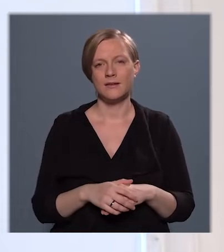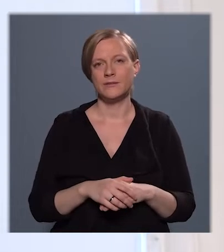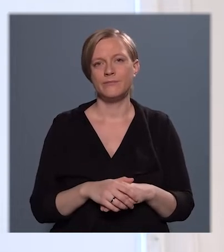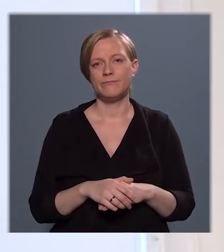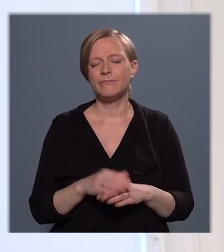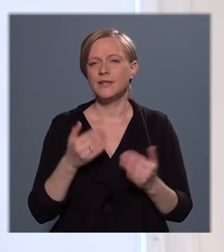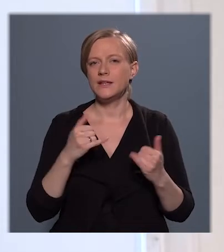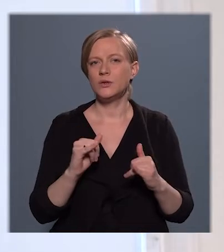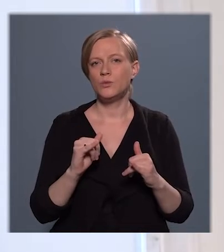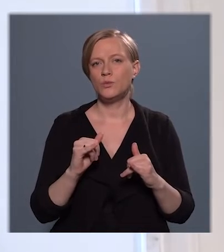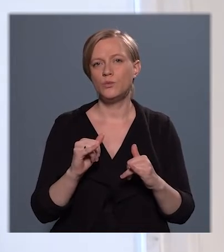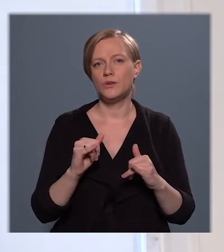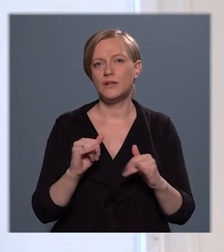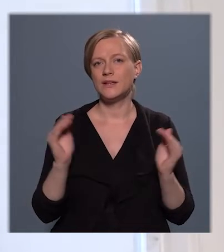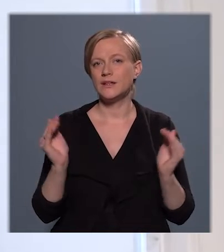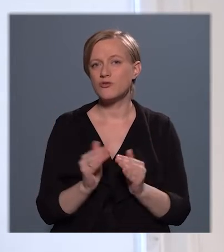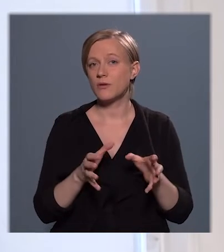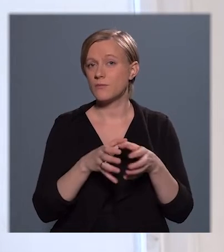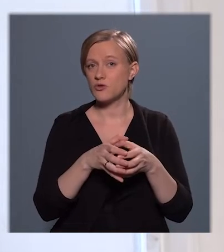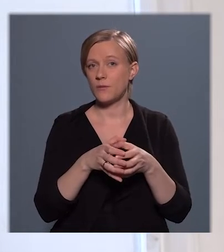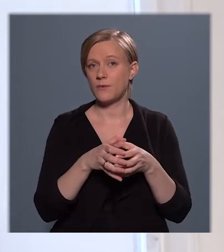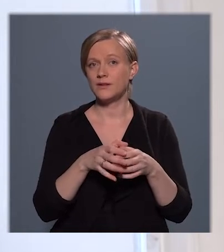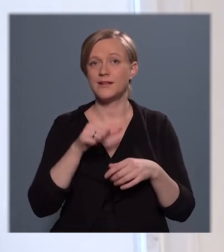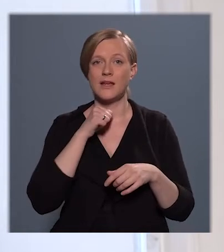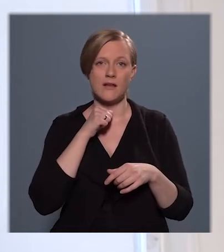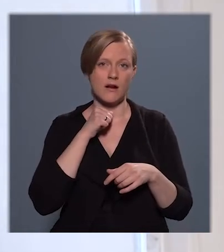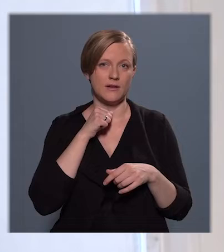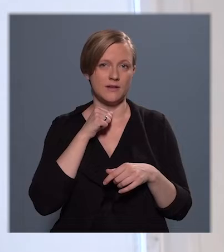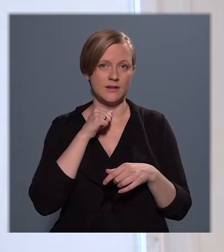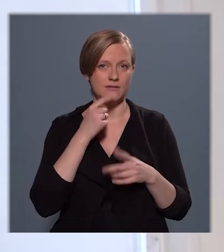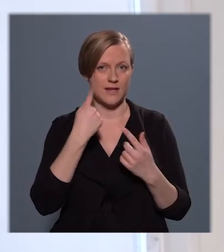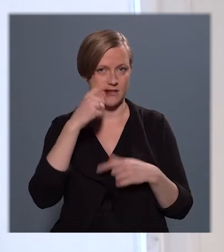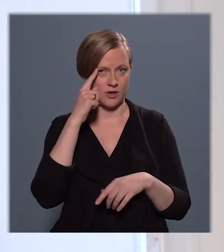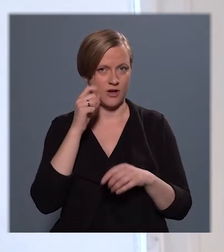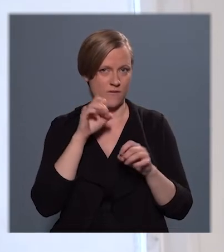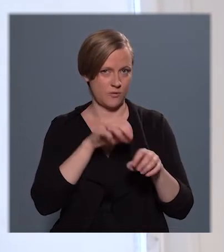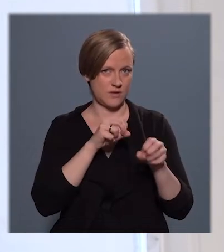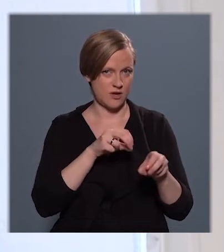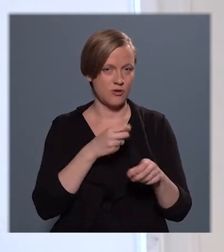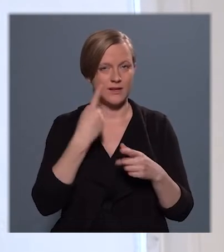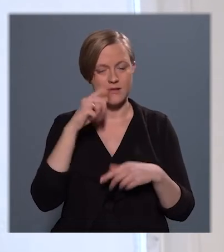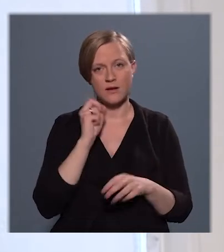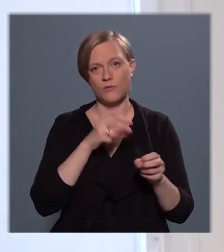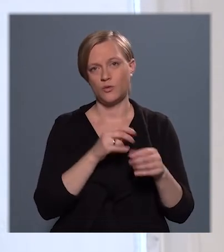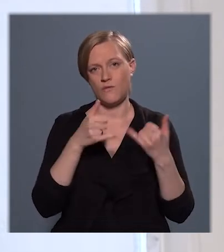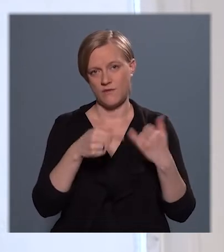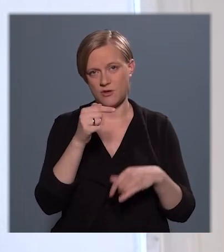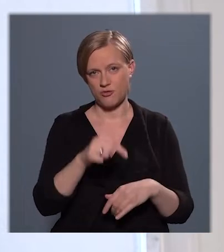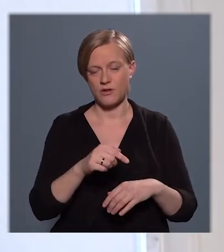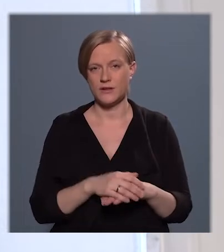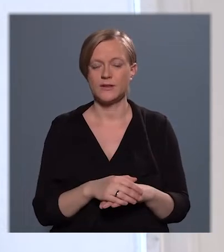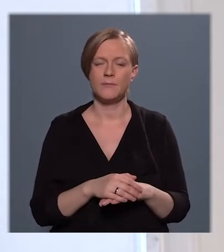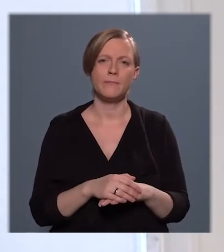ugye indult egy kisebb csapat a Generali Night Run-on, egy éjszakai futóversenyen,